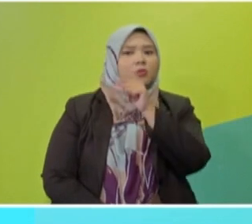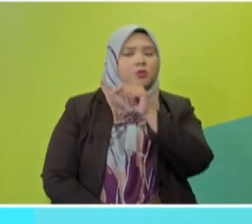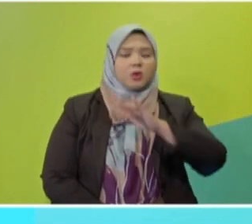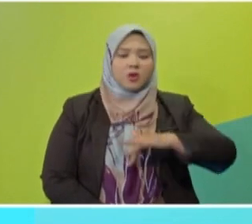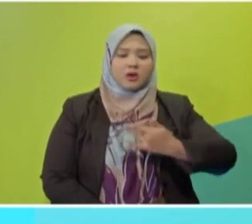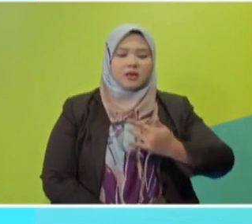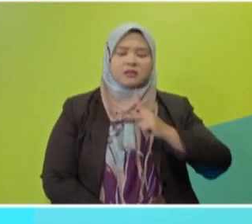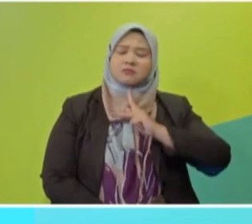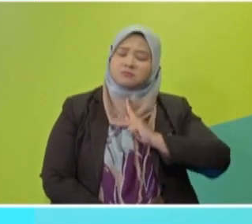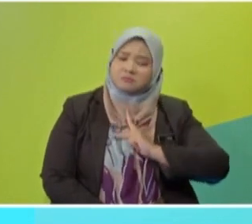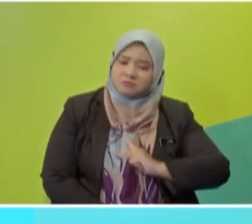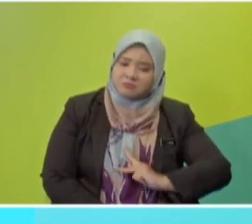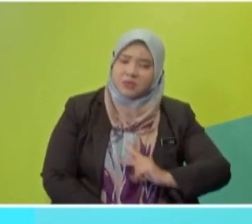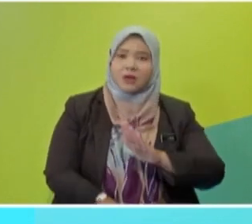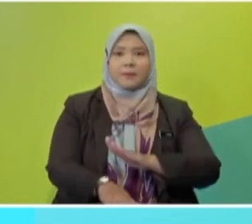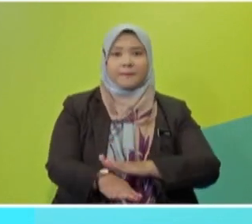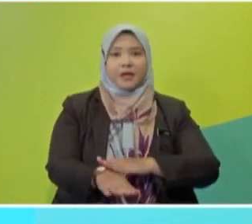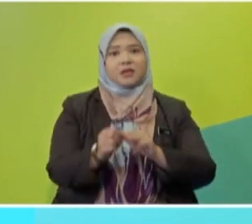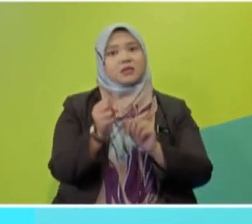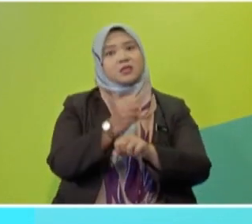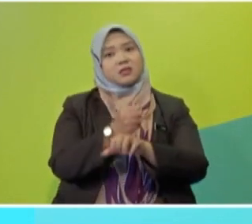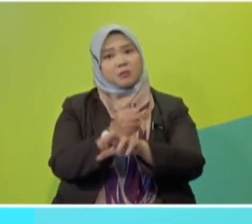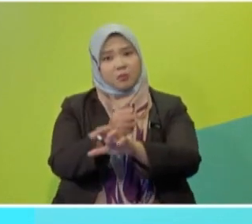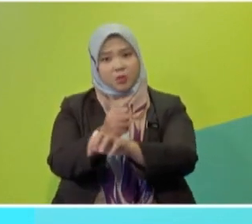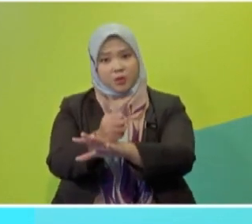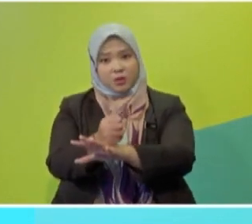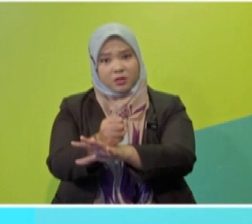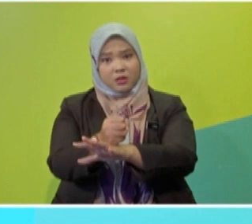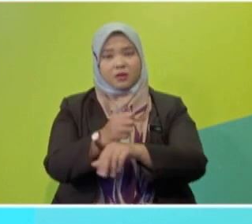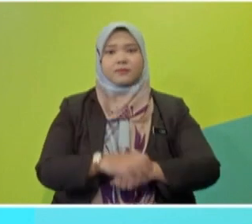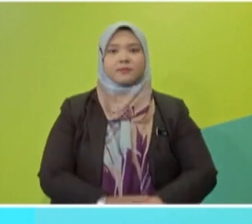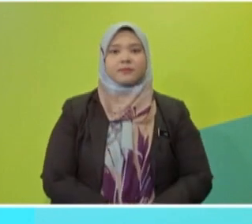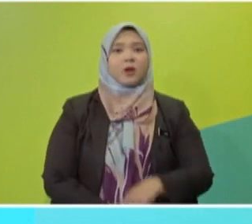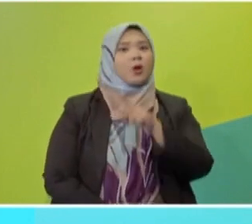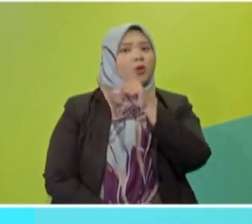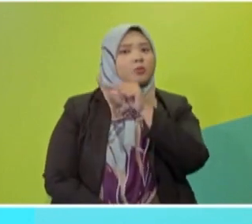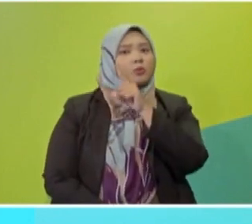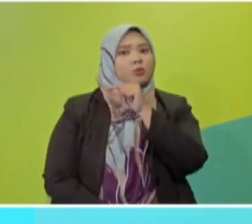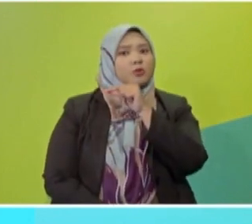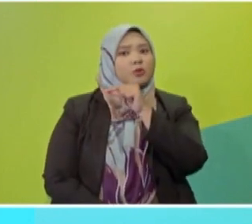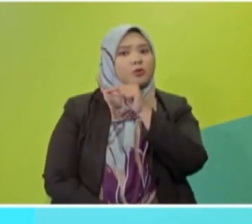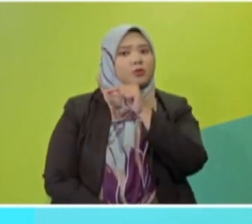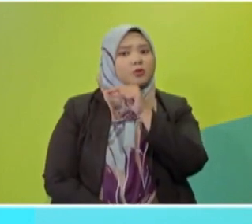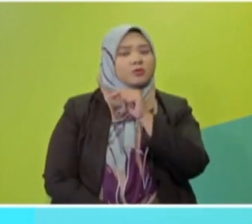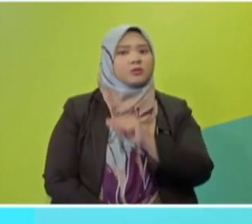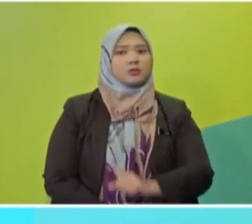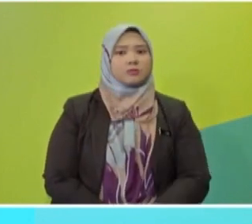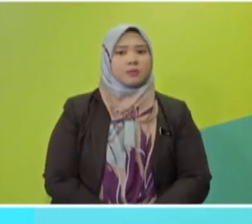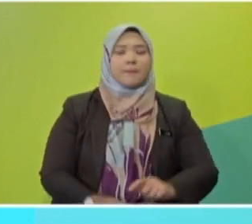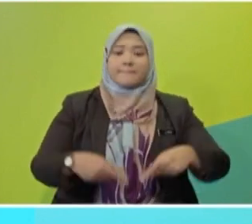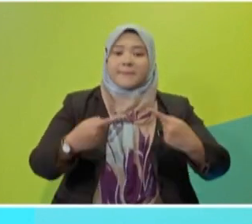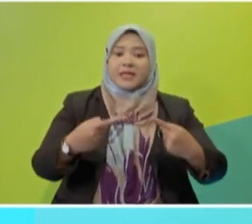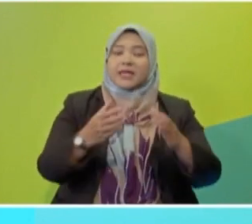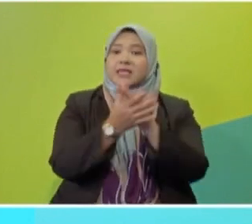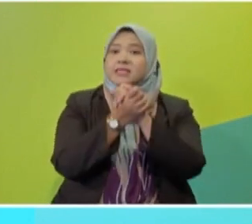kasihan terhadap nasib malang yang menimpa semut. Burung merpati mahu menyelamatkan